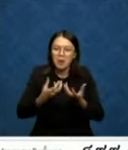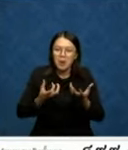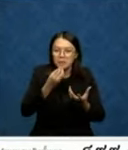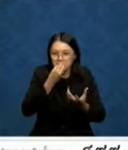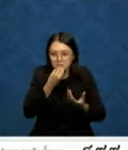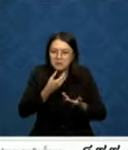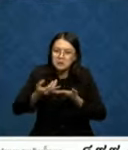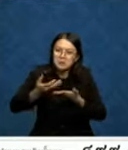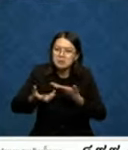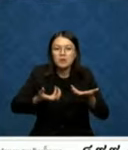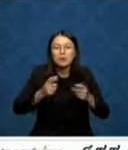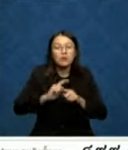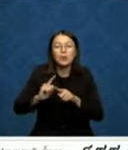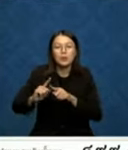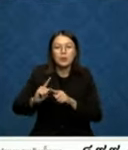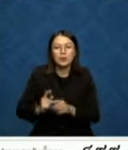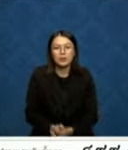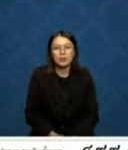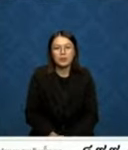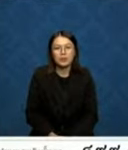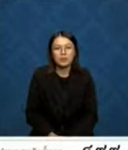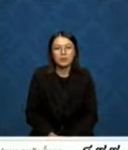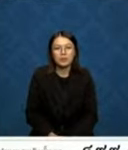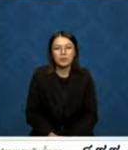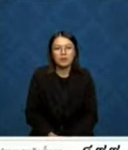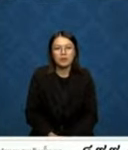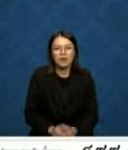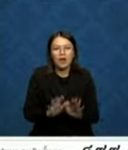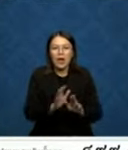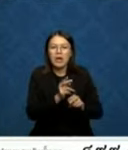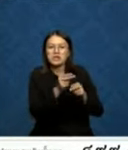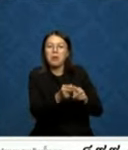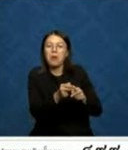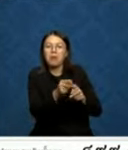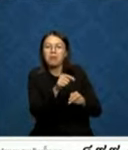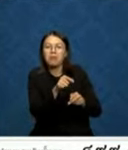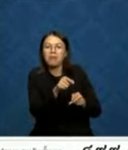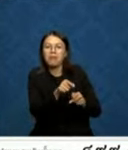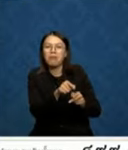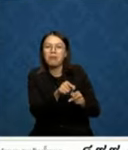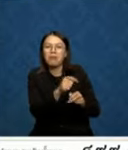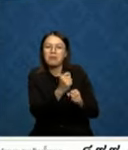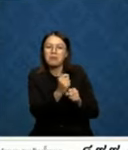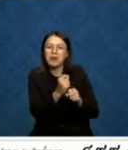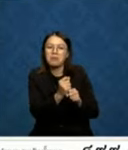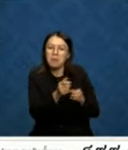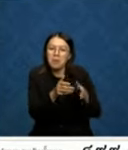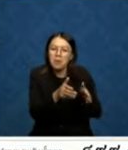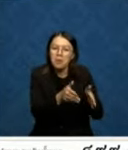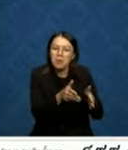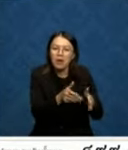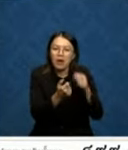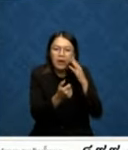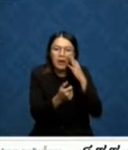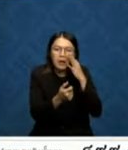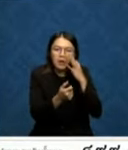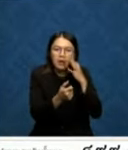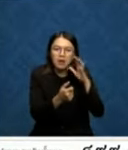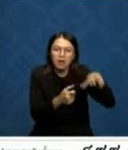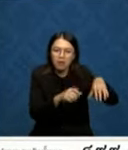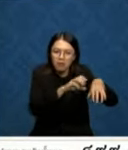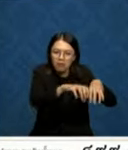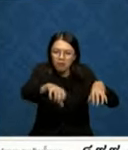โภคซึ่งมีลักษณะเป็นลักษณะเฉพาะกิจและดำเนินการทางด้านดีมานด์ไซด์แทน